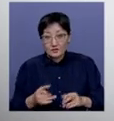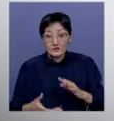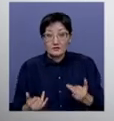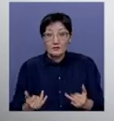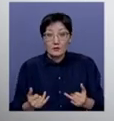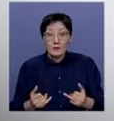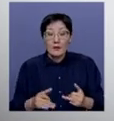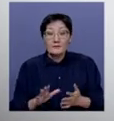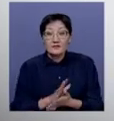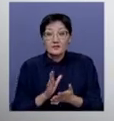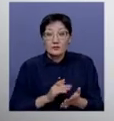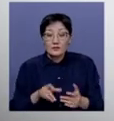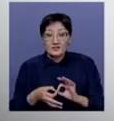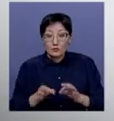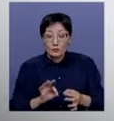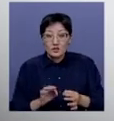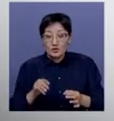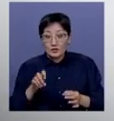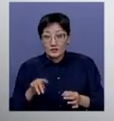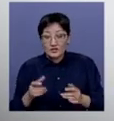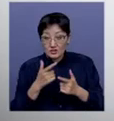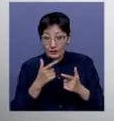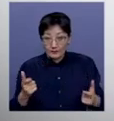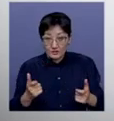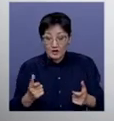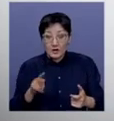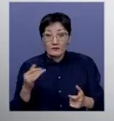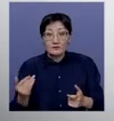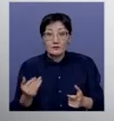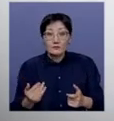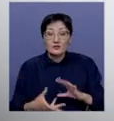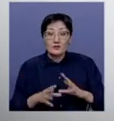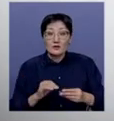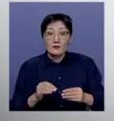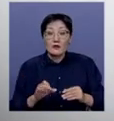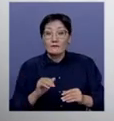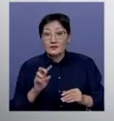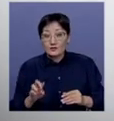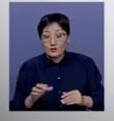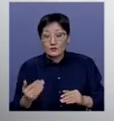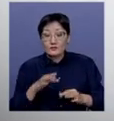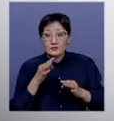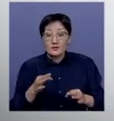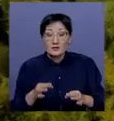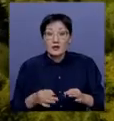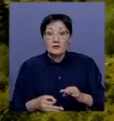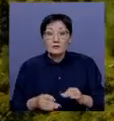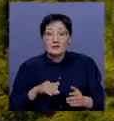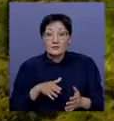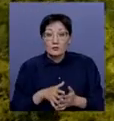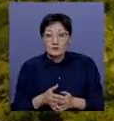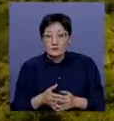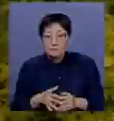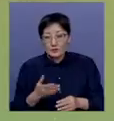Сегодня пресс-секретарь главы региона Галымурат Жукель сообщил об ее итогах в Фейсбуке. По его словам, приток в озеро Исык, а